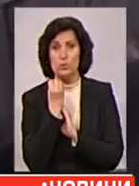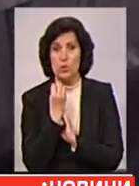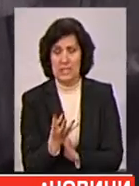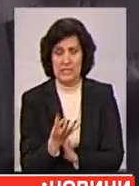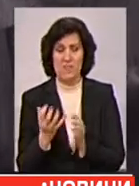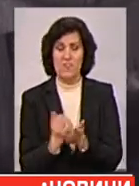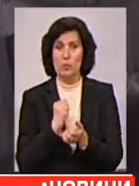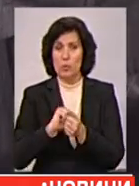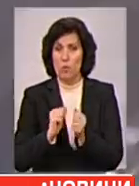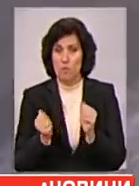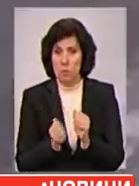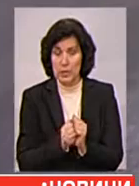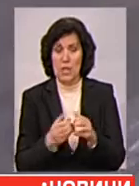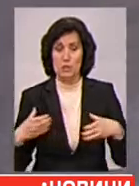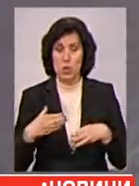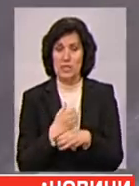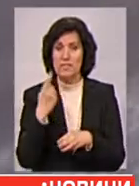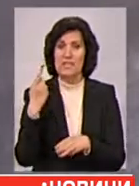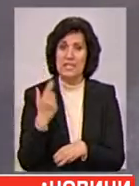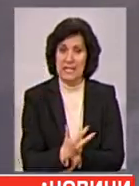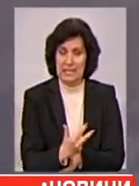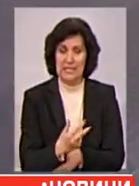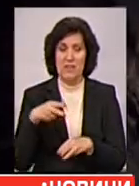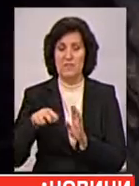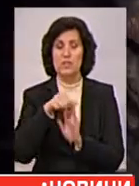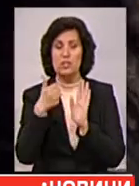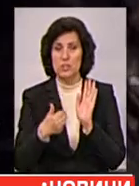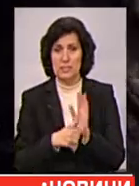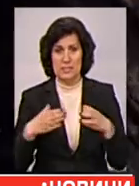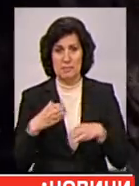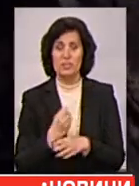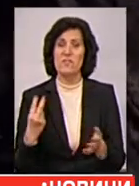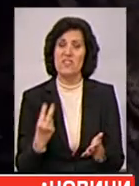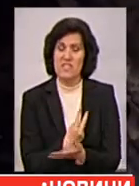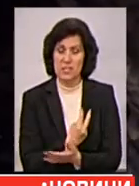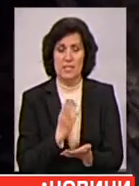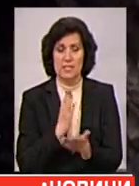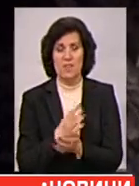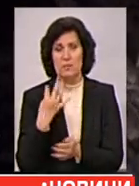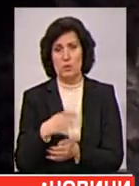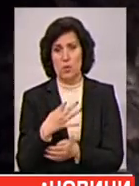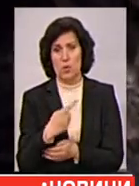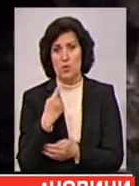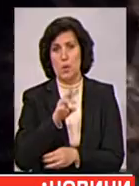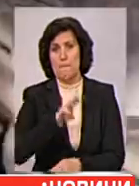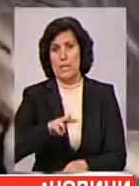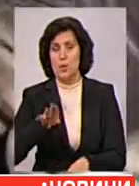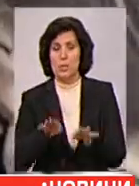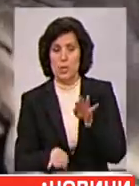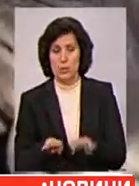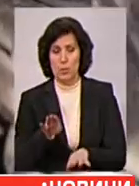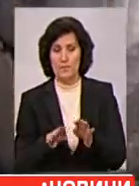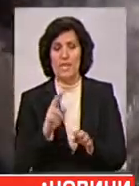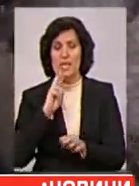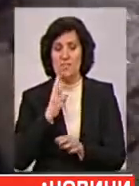2014-му видобуток вугілля в Україні скоротився на третину, станом на 2016-й зменшився вдвічі і складав близько 41 мільйона тонн. Вже два